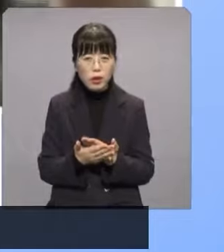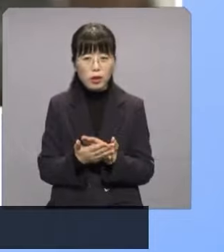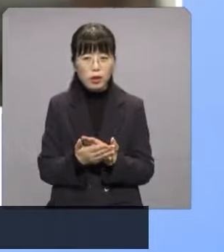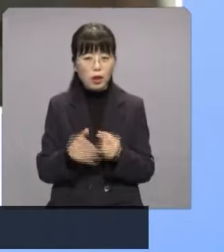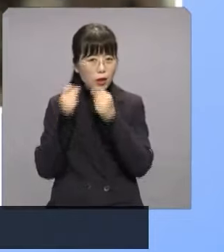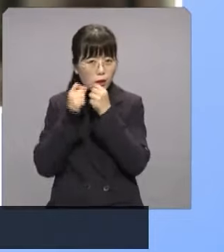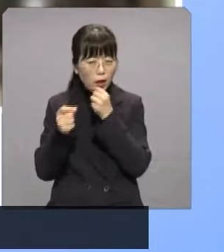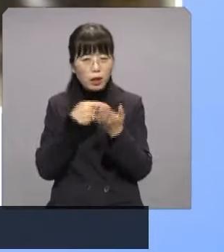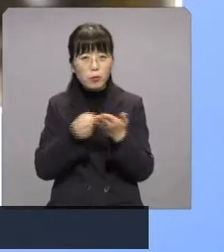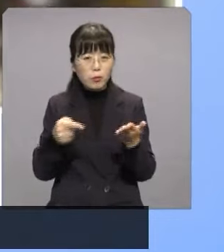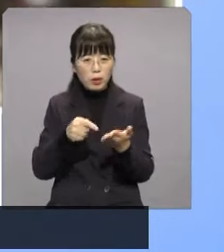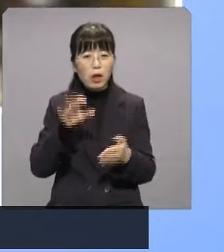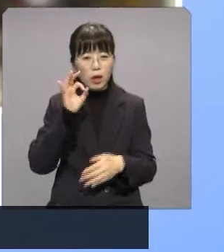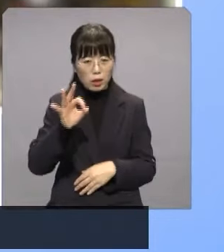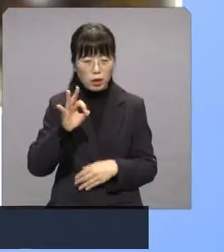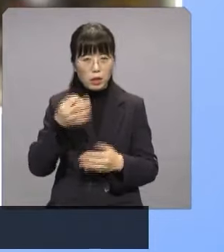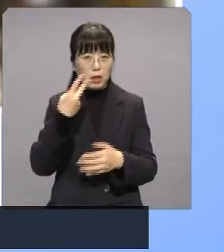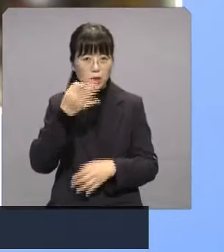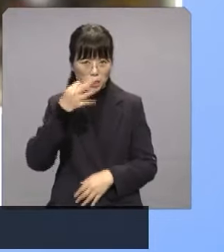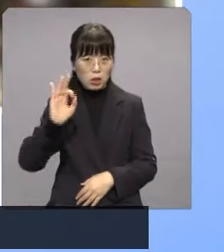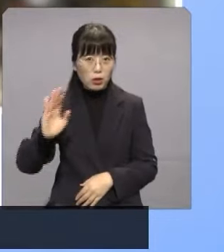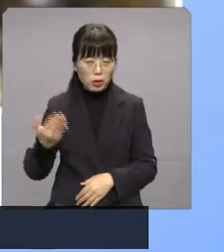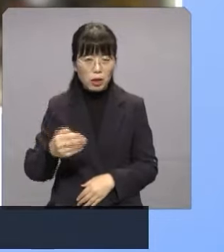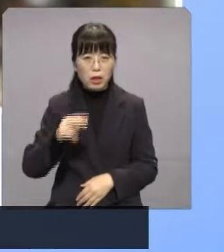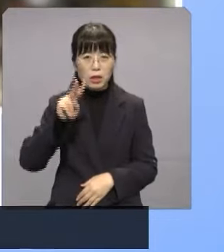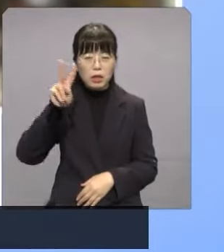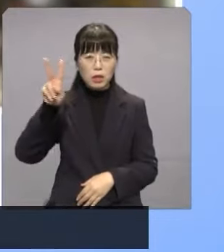전세 사기 피해 건수 인정받은 건입니다.